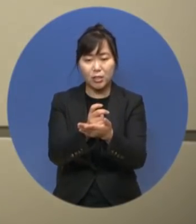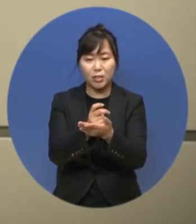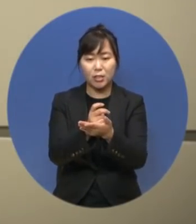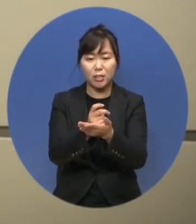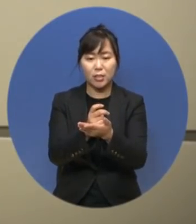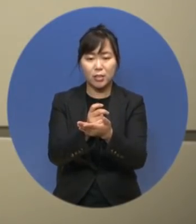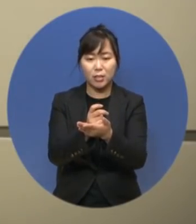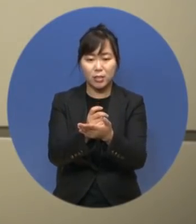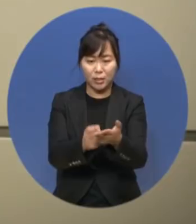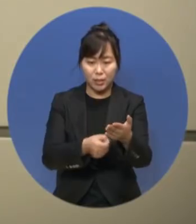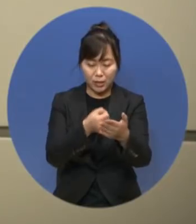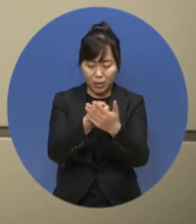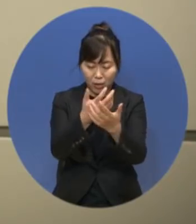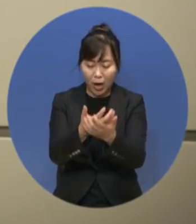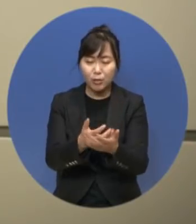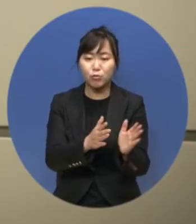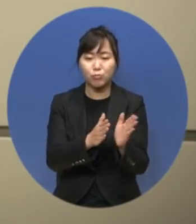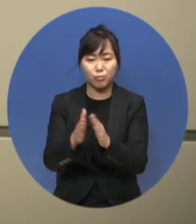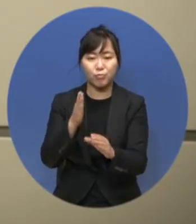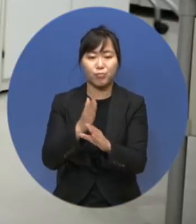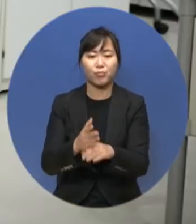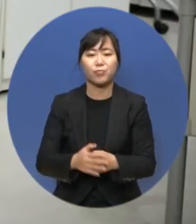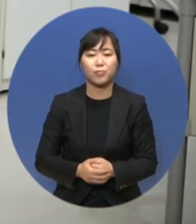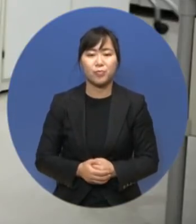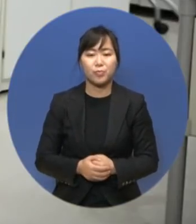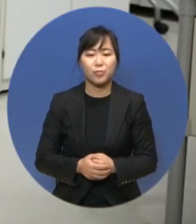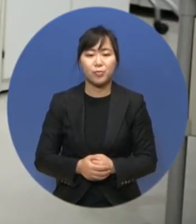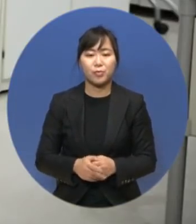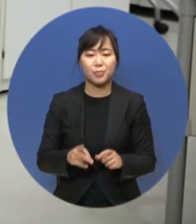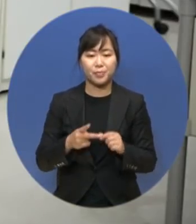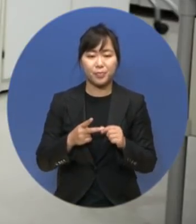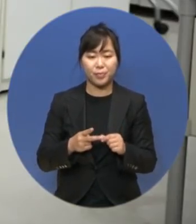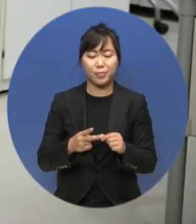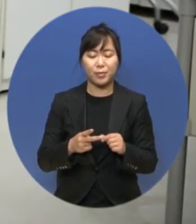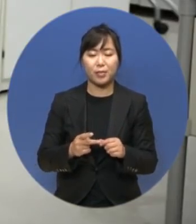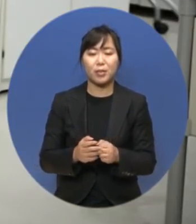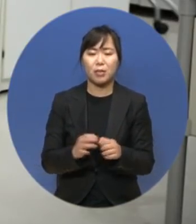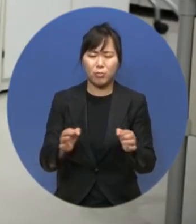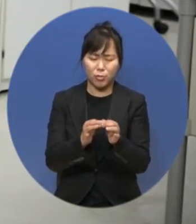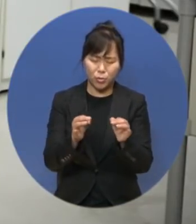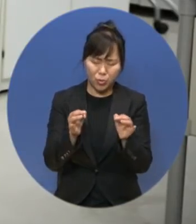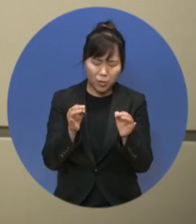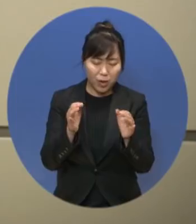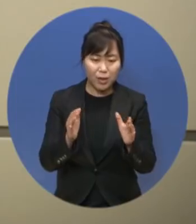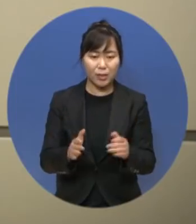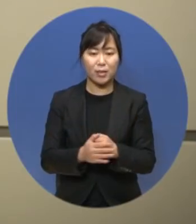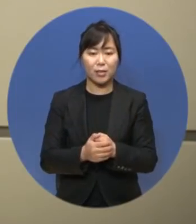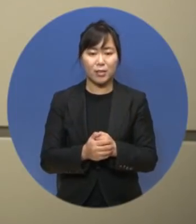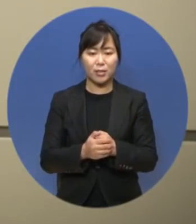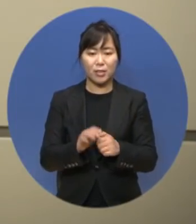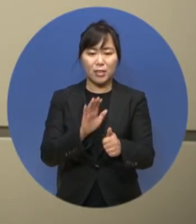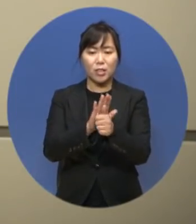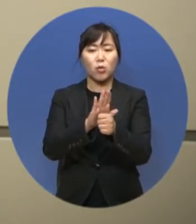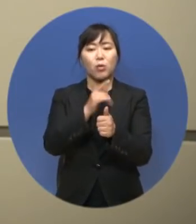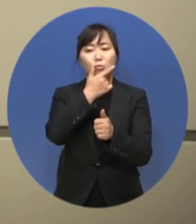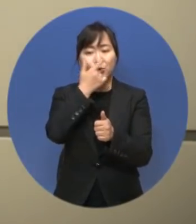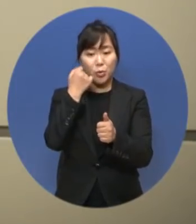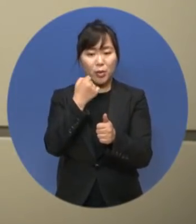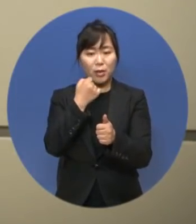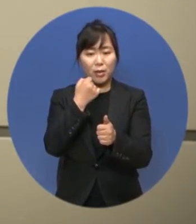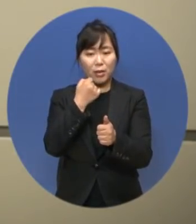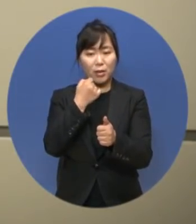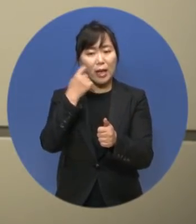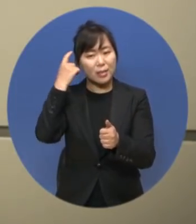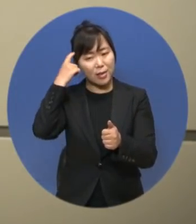시행규칙을 제정안을 준비하고 있습니다. 두 번째로는 그동안 지원이 좀